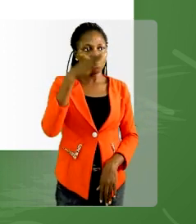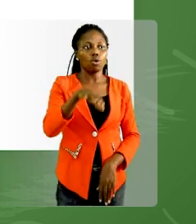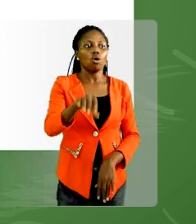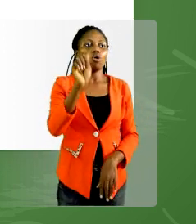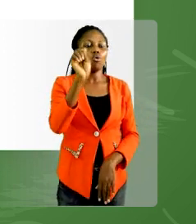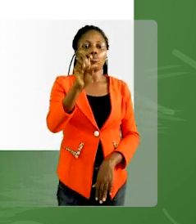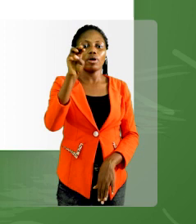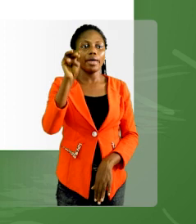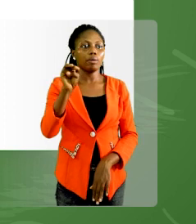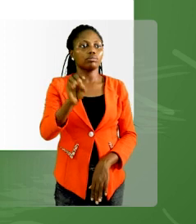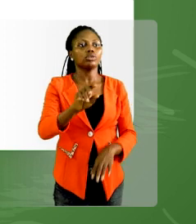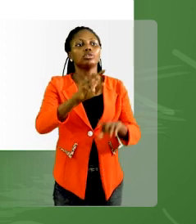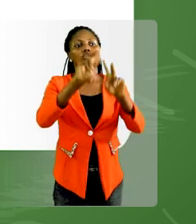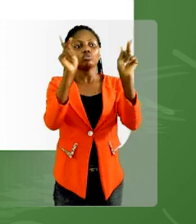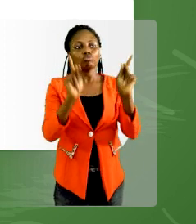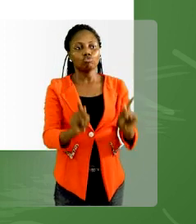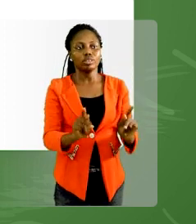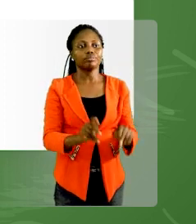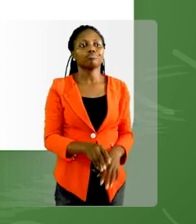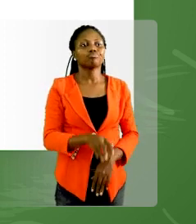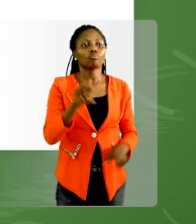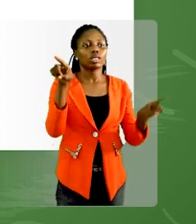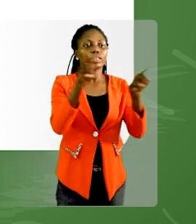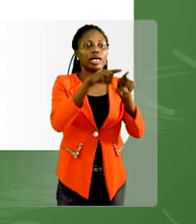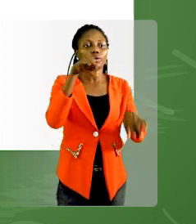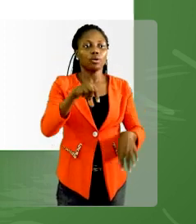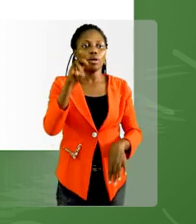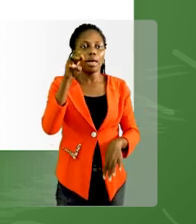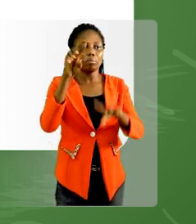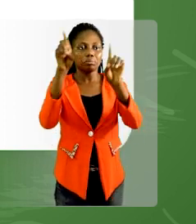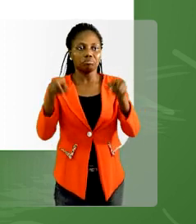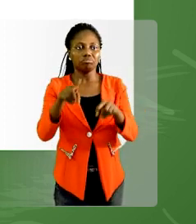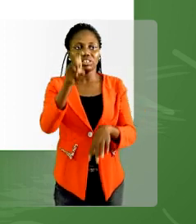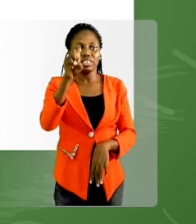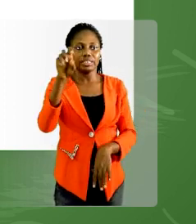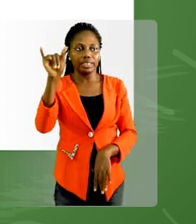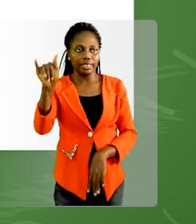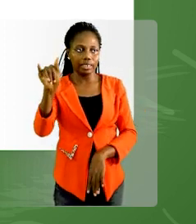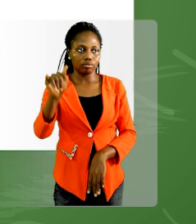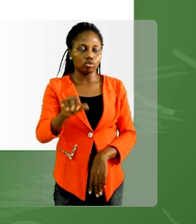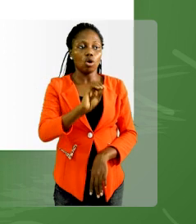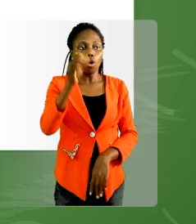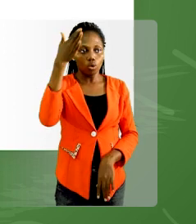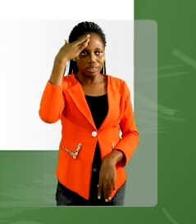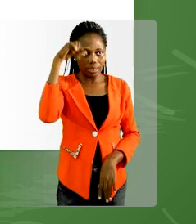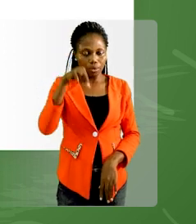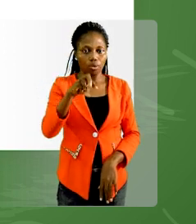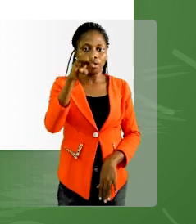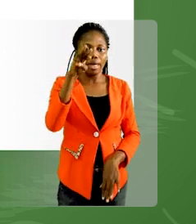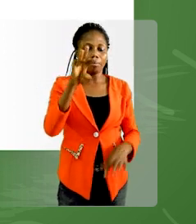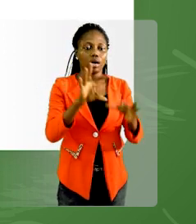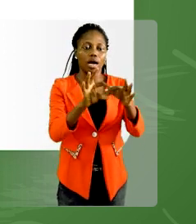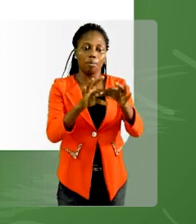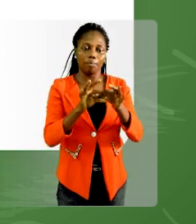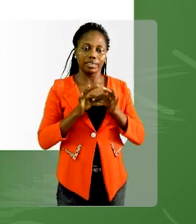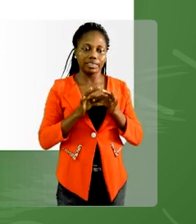plan tel que M a pour coordonnées X, Y. On sait que M appartient